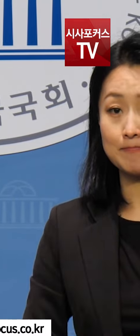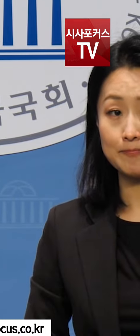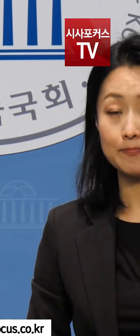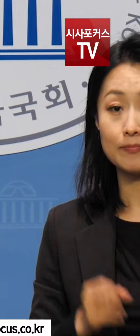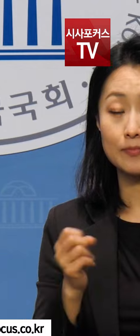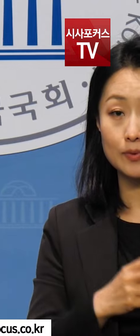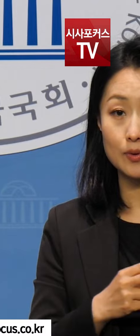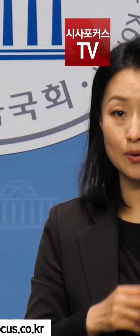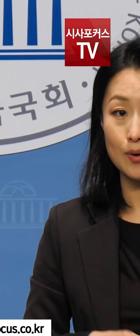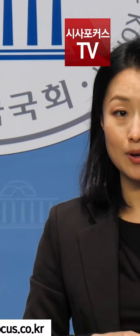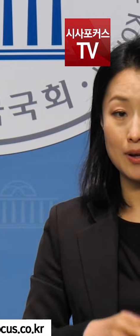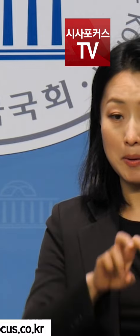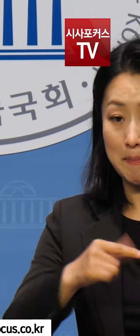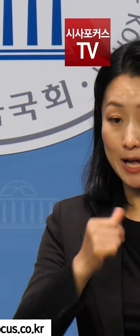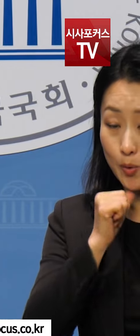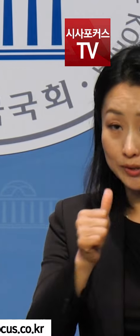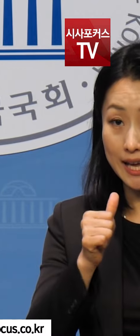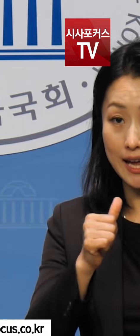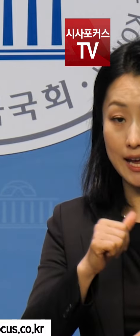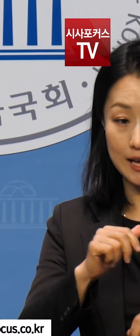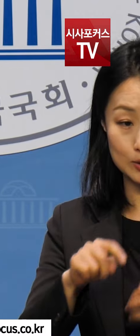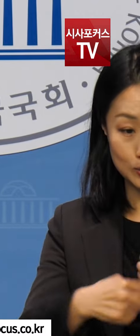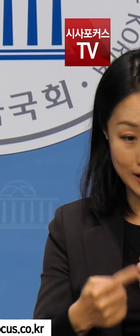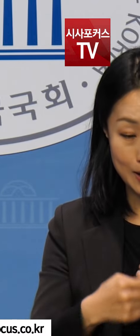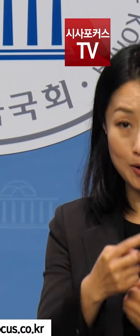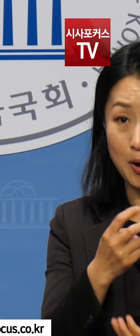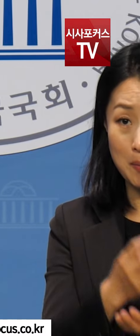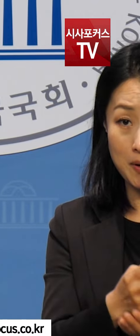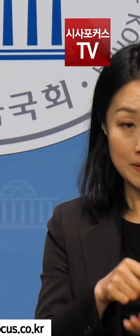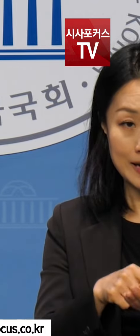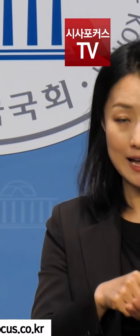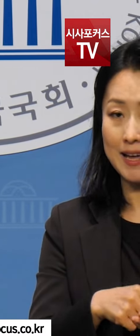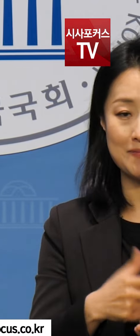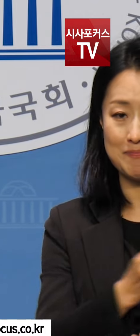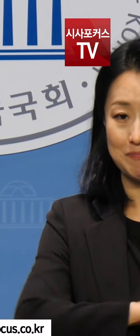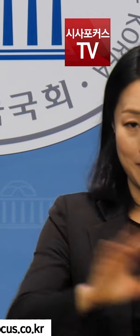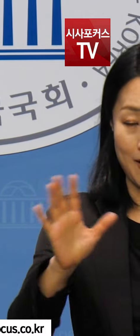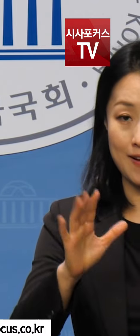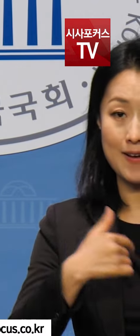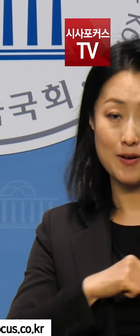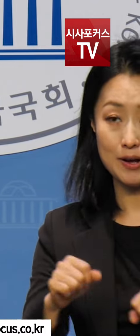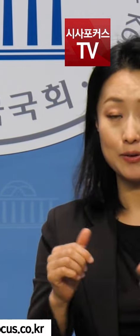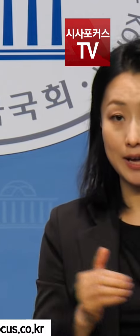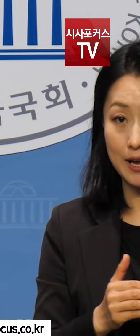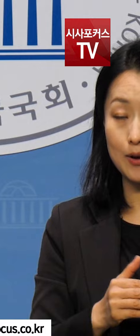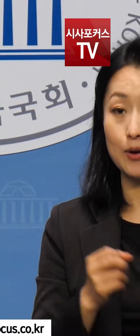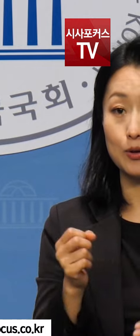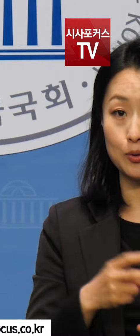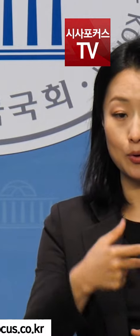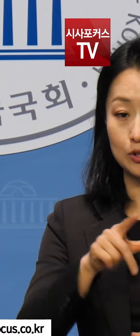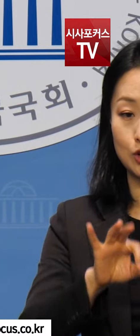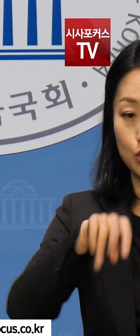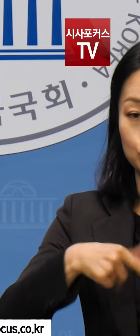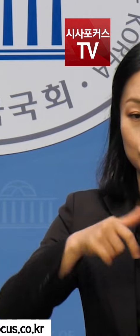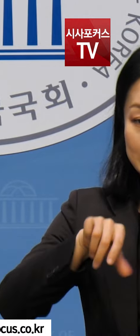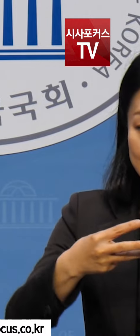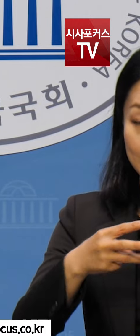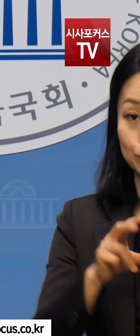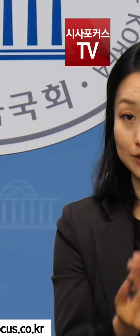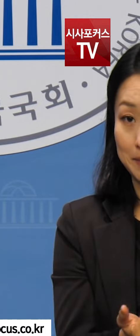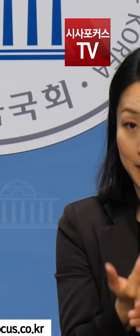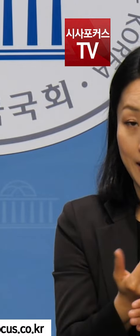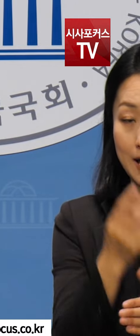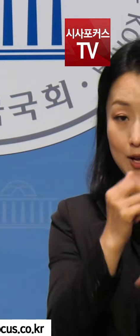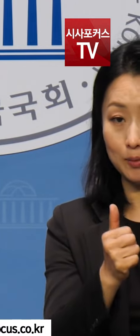5세 초등학교 입학 정책을 철회시켰고 장관을 사퇴시켰습니다. 정순신 전 검사 자녀의 학폭 문제와 검찰의 경찰